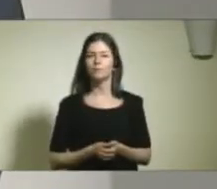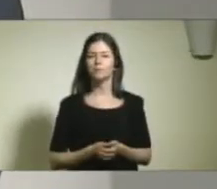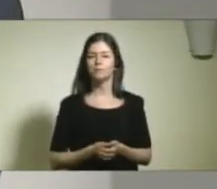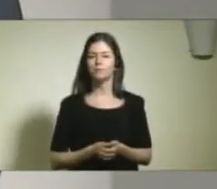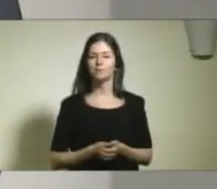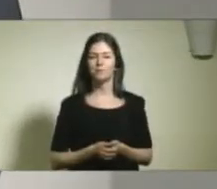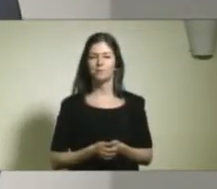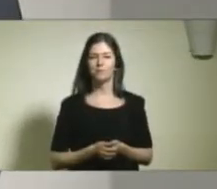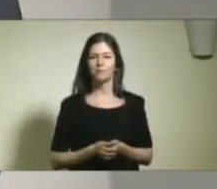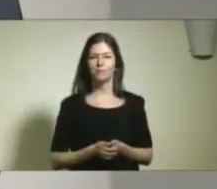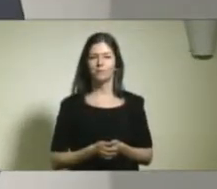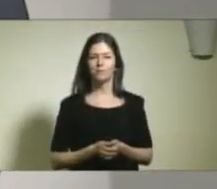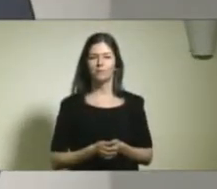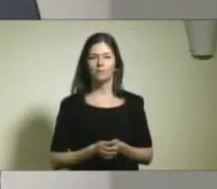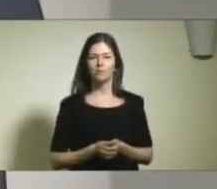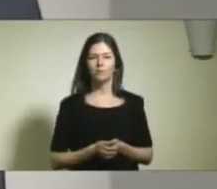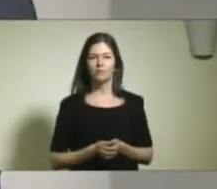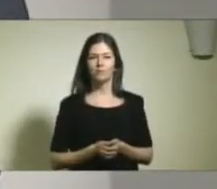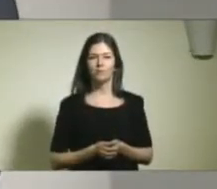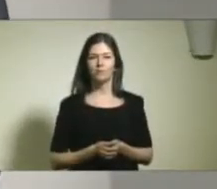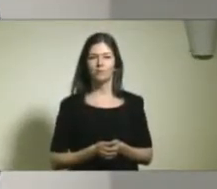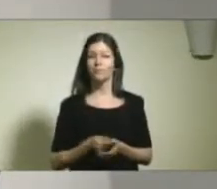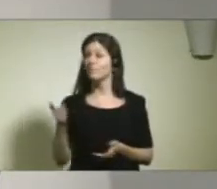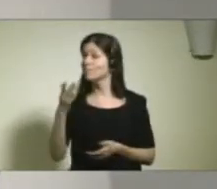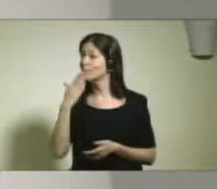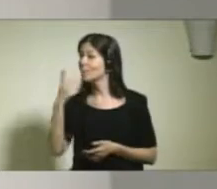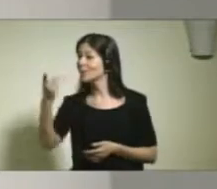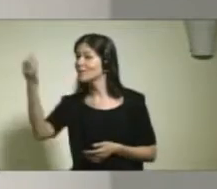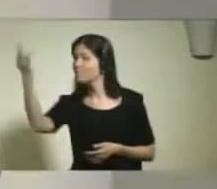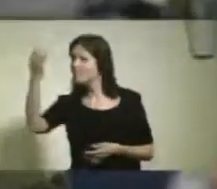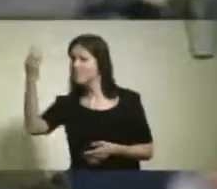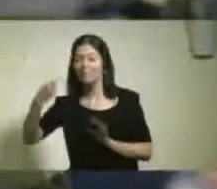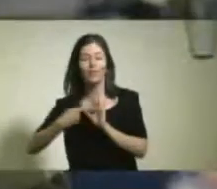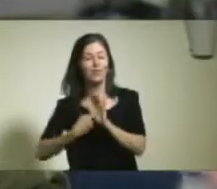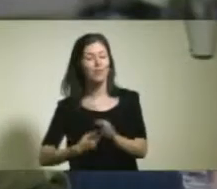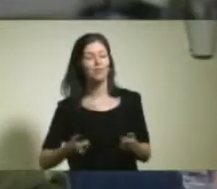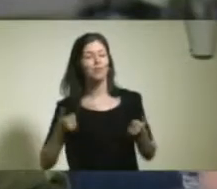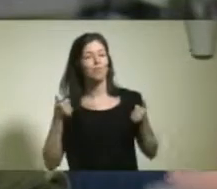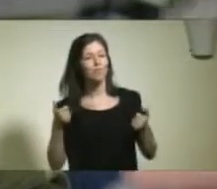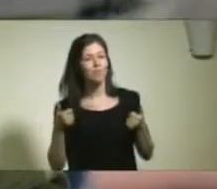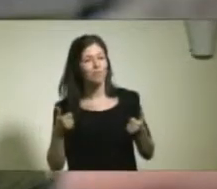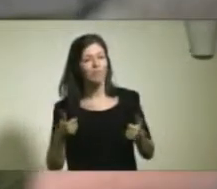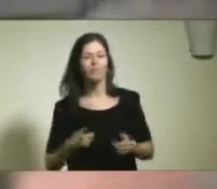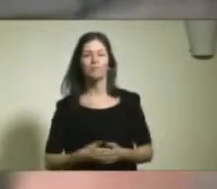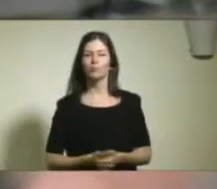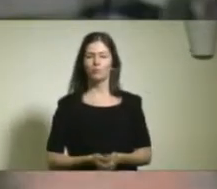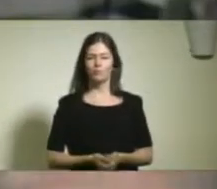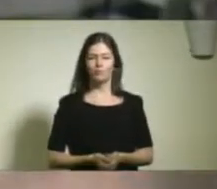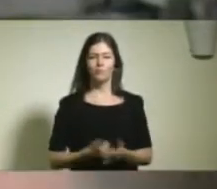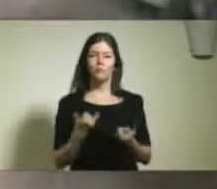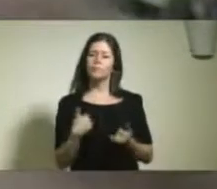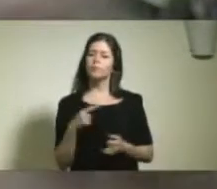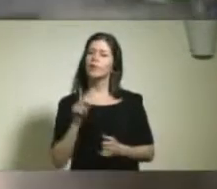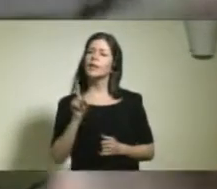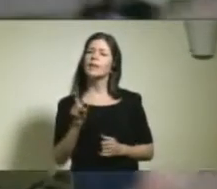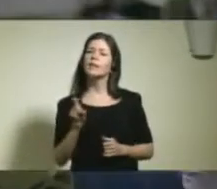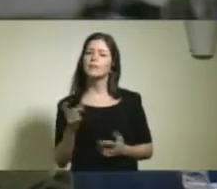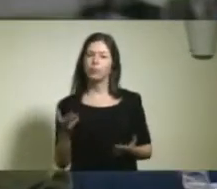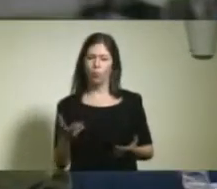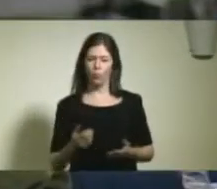Oui, merci beaucoup pour vos présentations. C'était très bien. J'ai une question sur